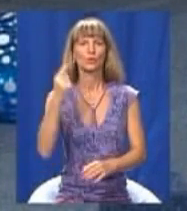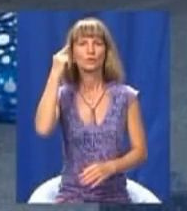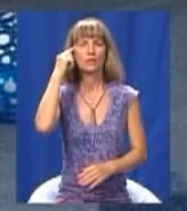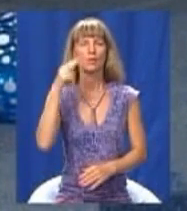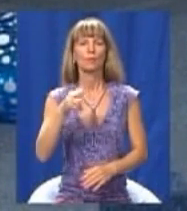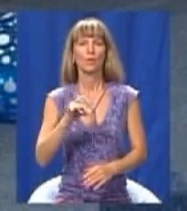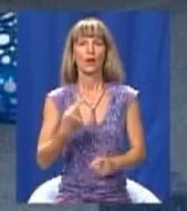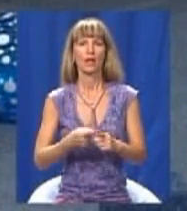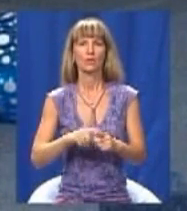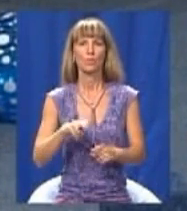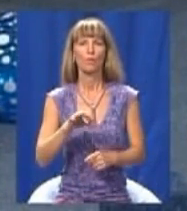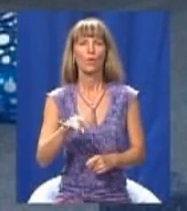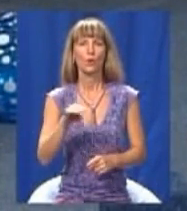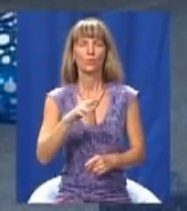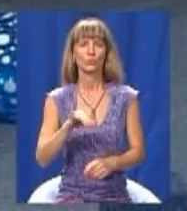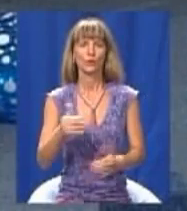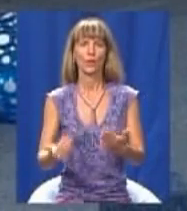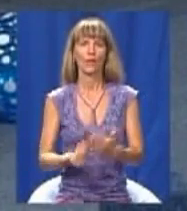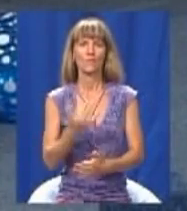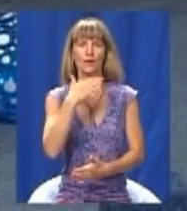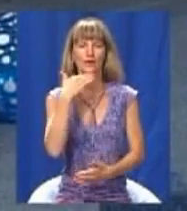про цю породу багато-багато нового.